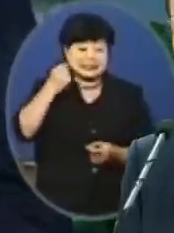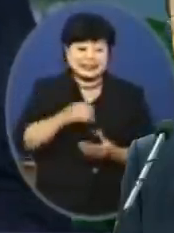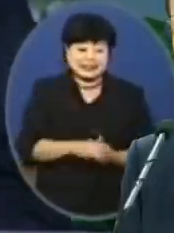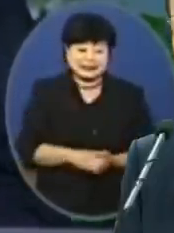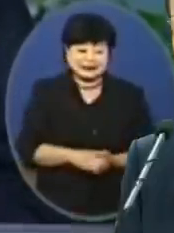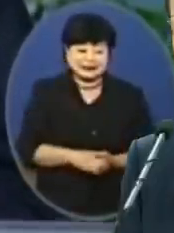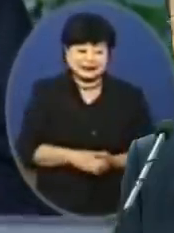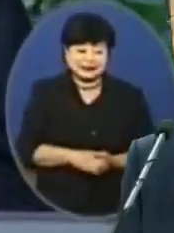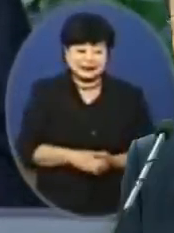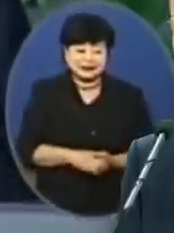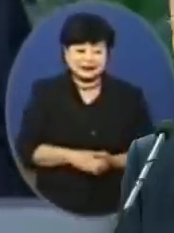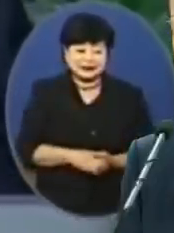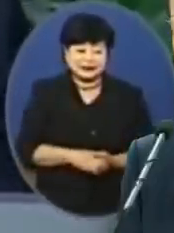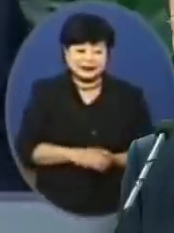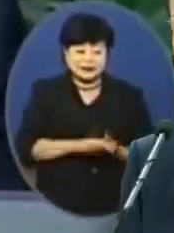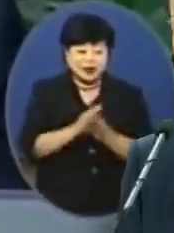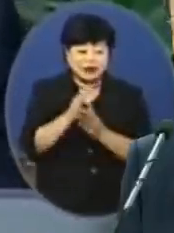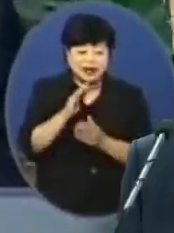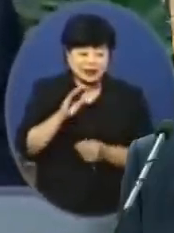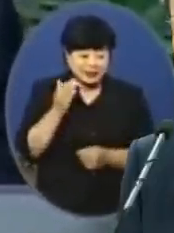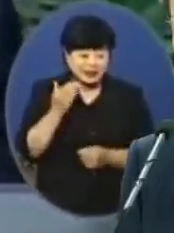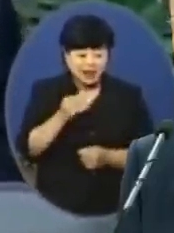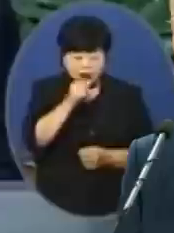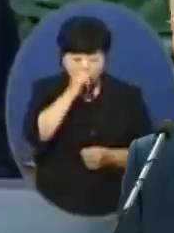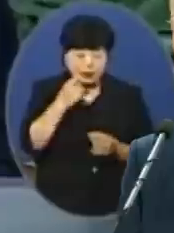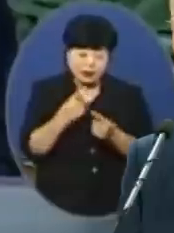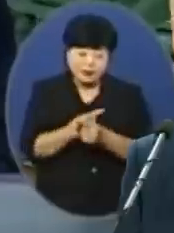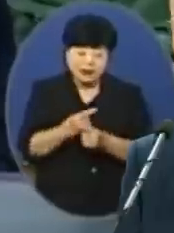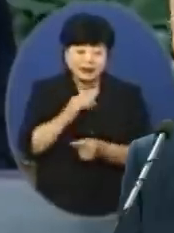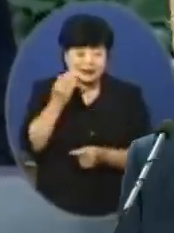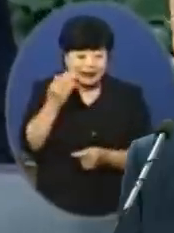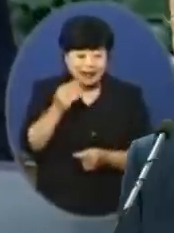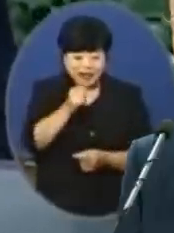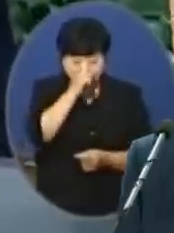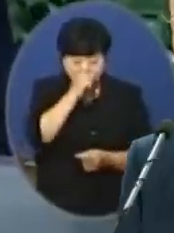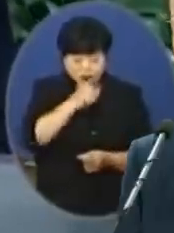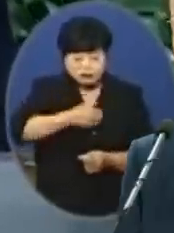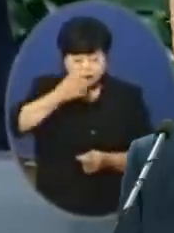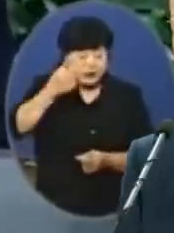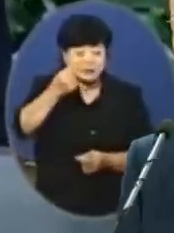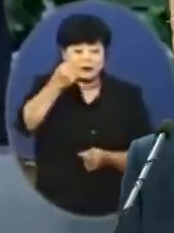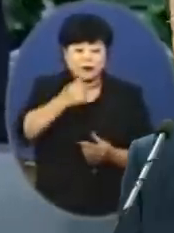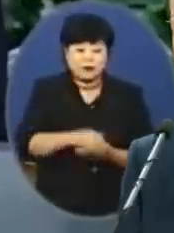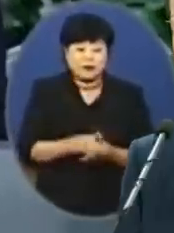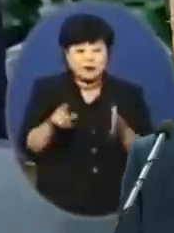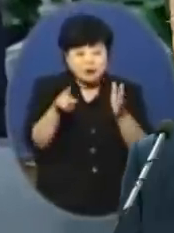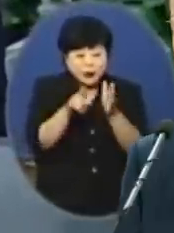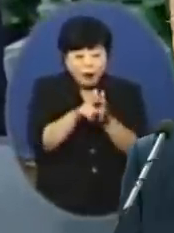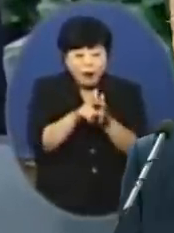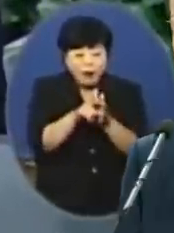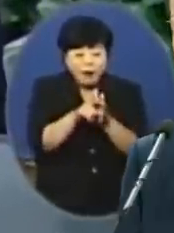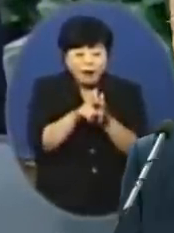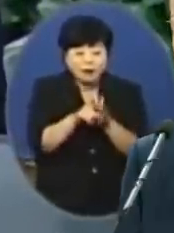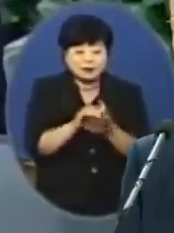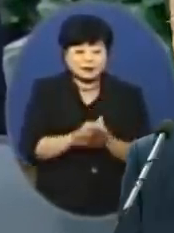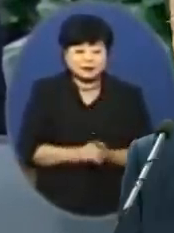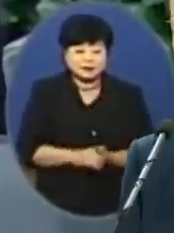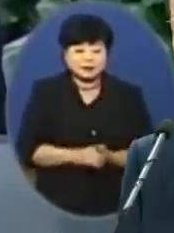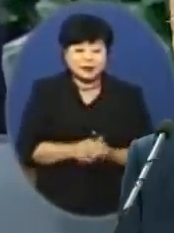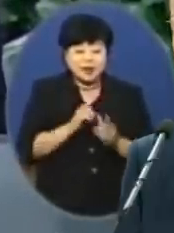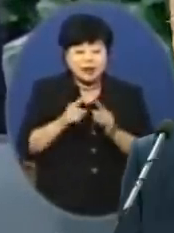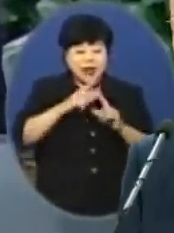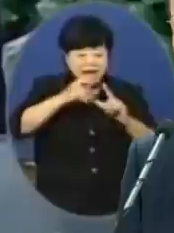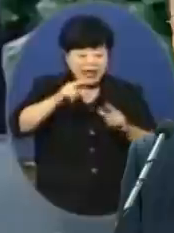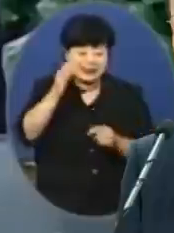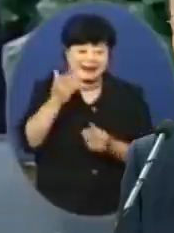되겠습니다. 변화된다, 좋게 된다, 좋아지는 꿈을 꾸고 믿고 말을